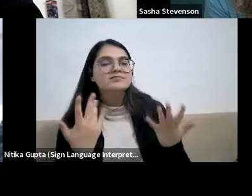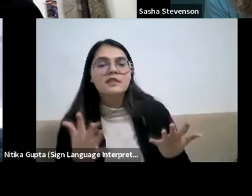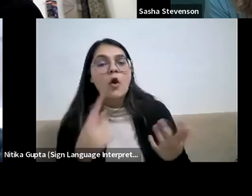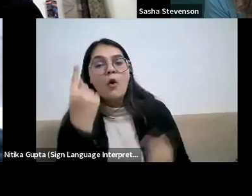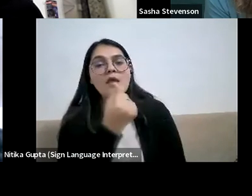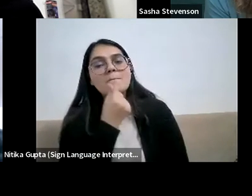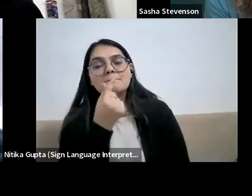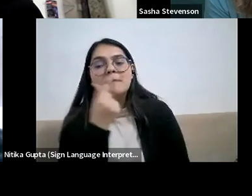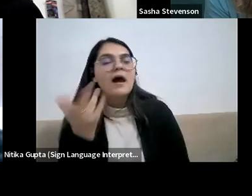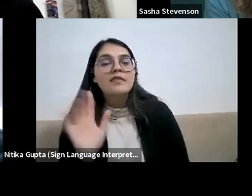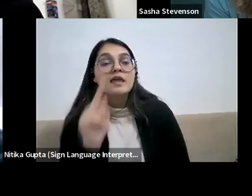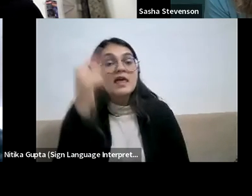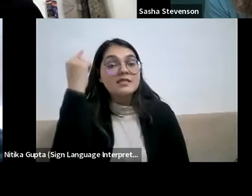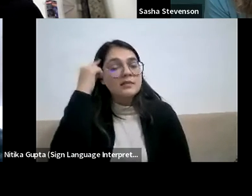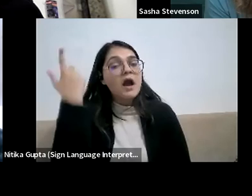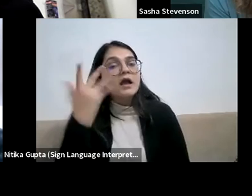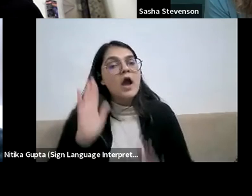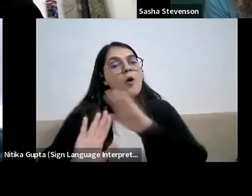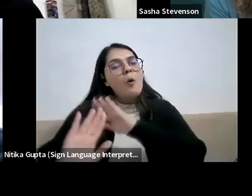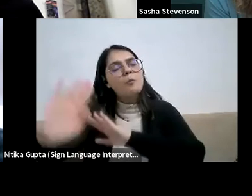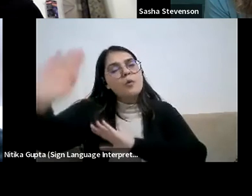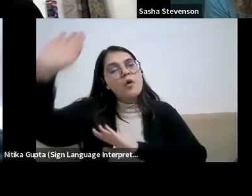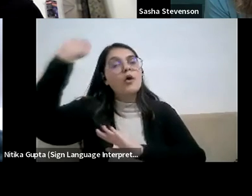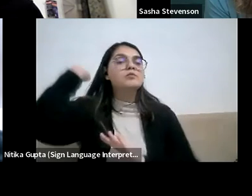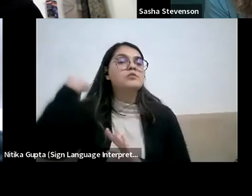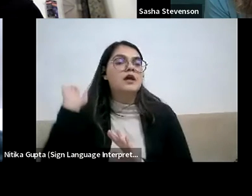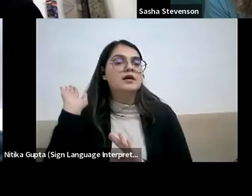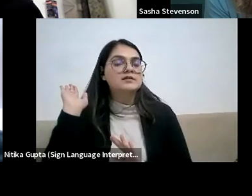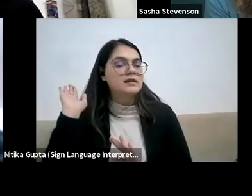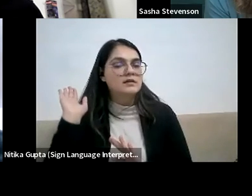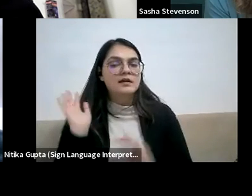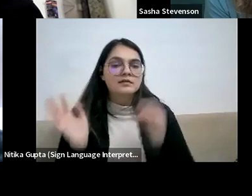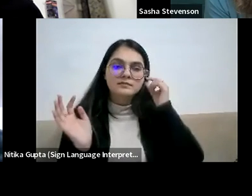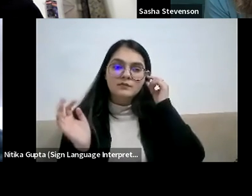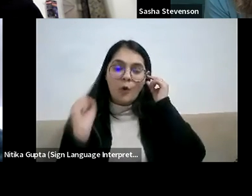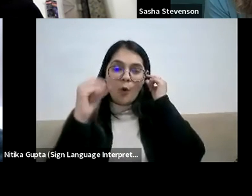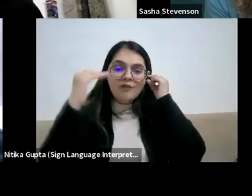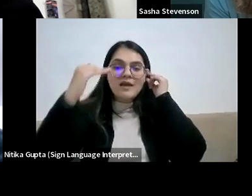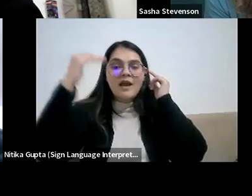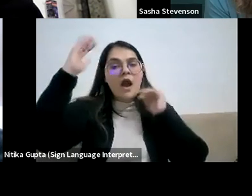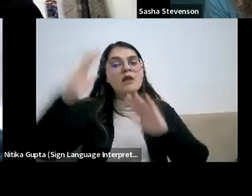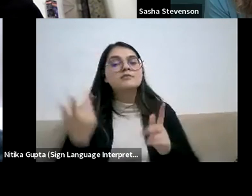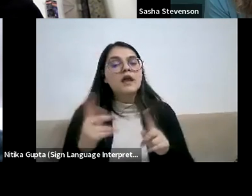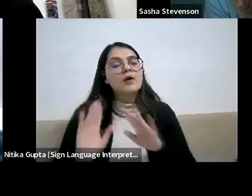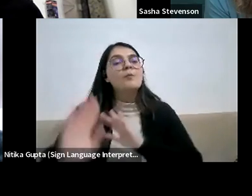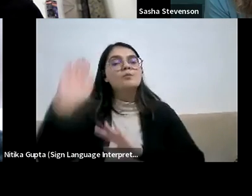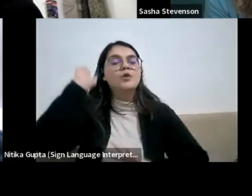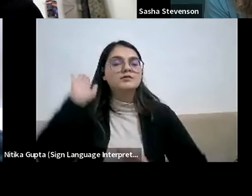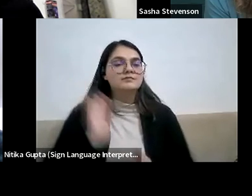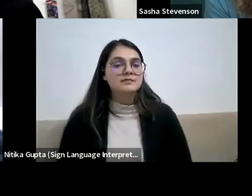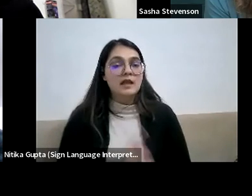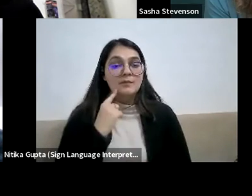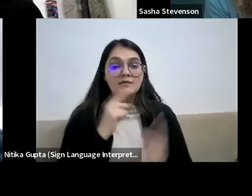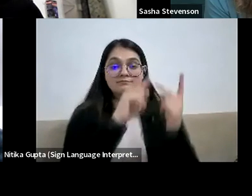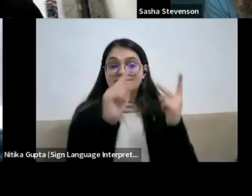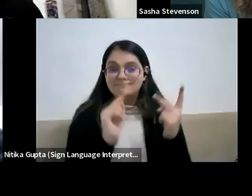माइंडसेट पुराना है, ये फ्यूडल माइंडसेट है, सेमी फ्यूडल है कई जगह पे। और दूसरे साइड में जो है